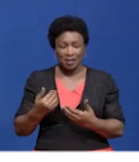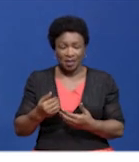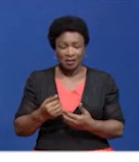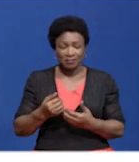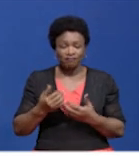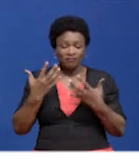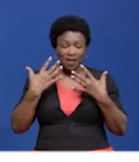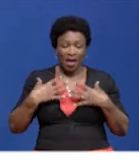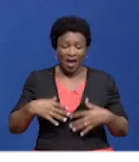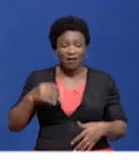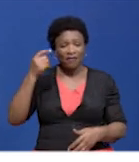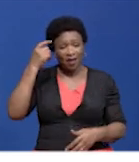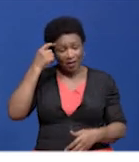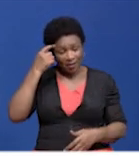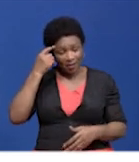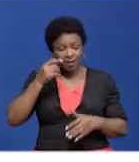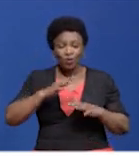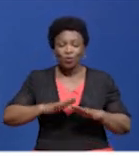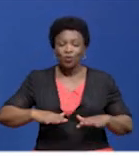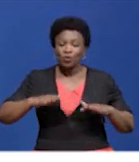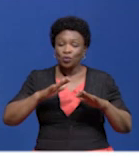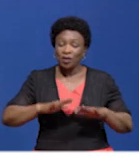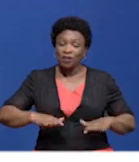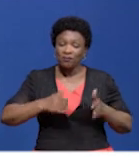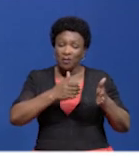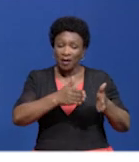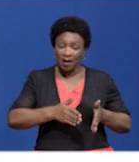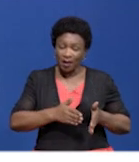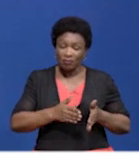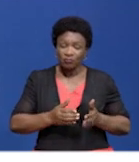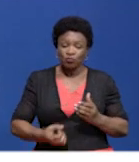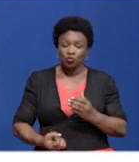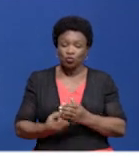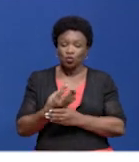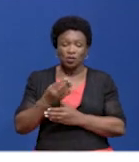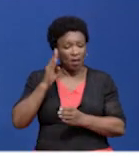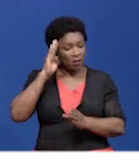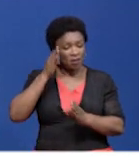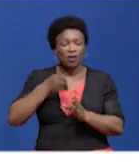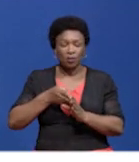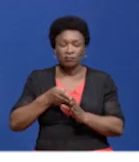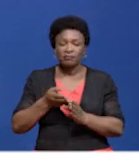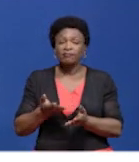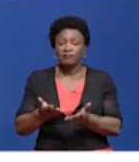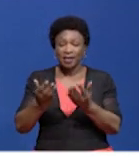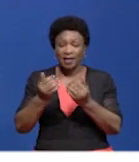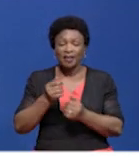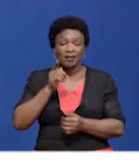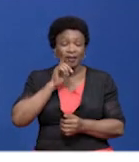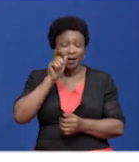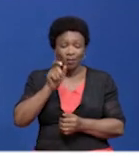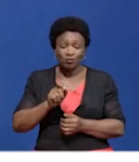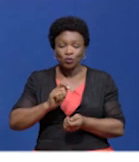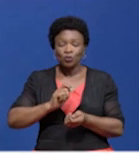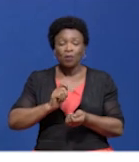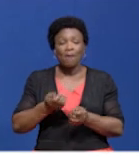akili utu wa kibin na usta mine wa kolia upo katika hali ambo kwa kweli inami kila mmoja aje na mbu